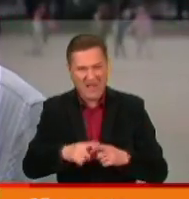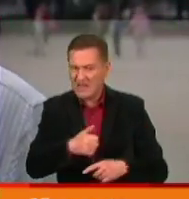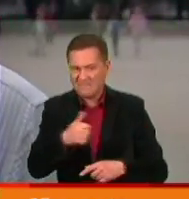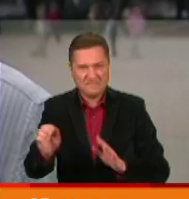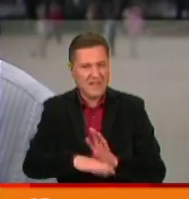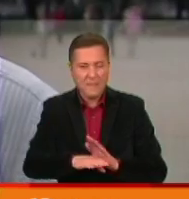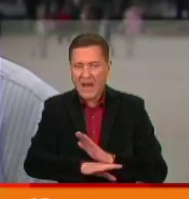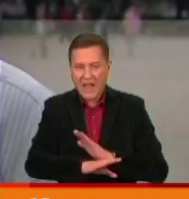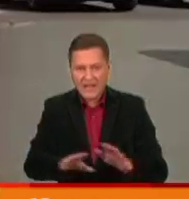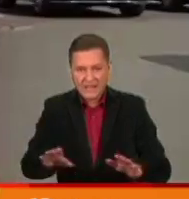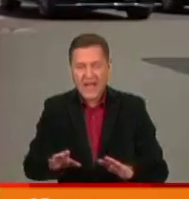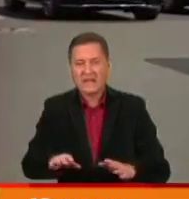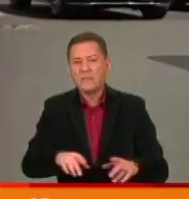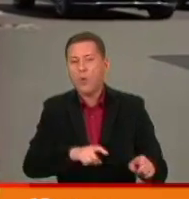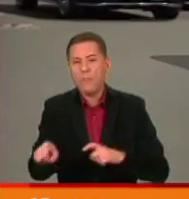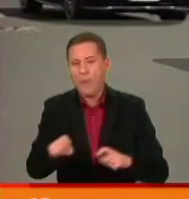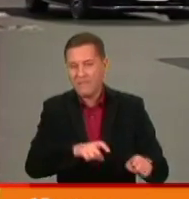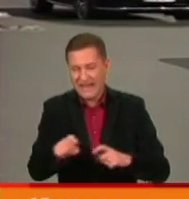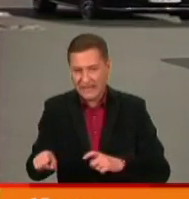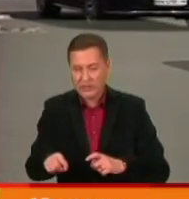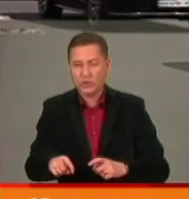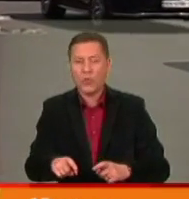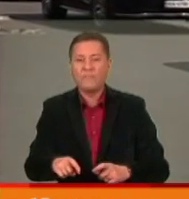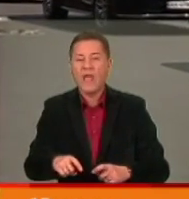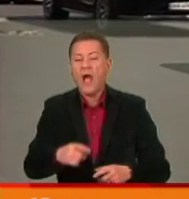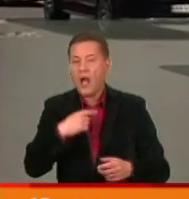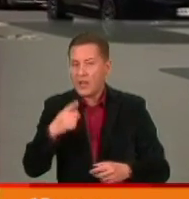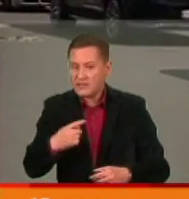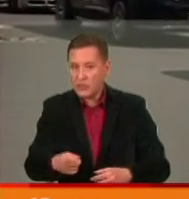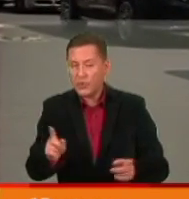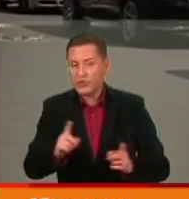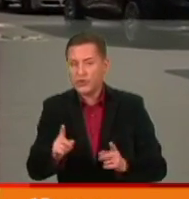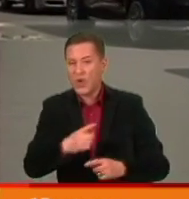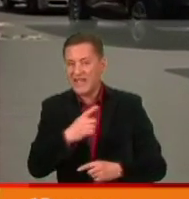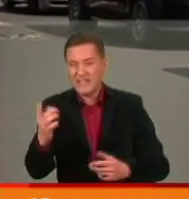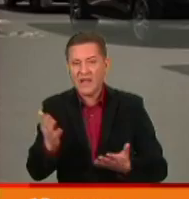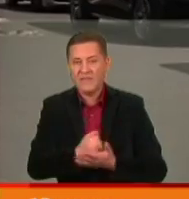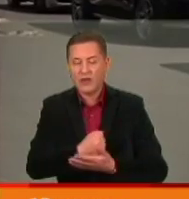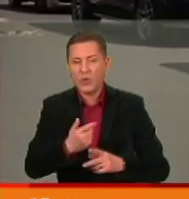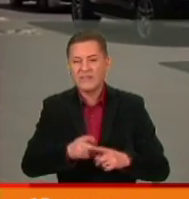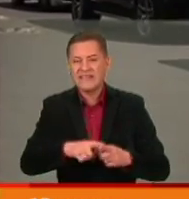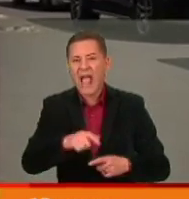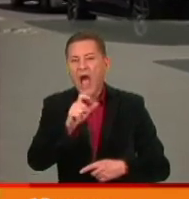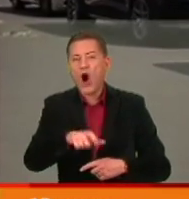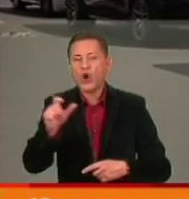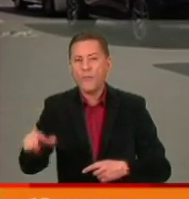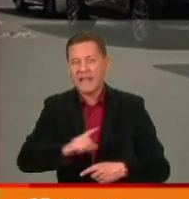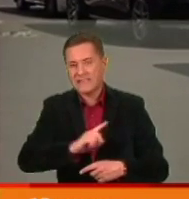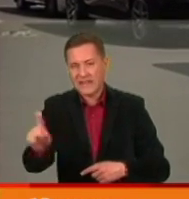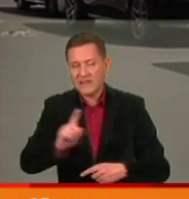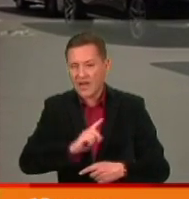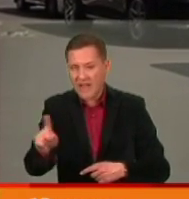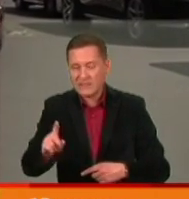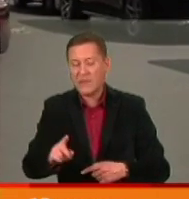пріоритетом в пирамиде мобильности. Транспортні аналітики констатують, єдине, що врятує Київ від заторів – це громадський транспорт. І радять усім